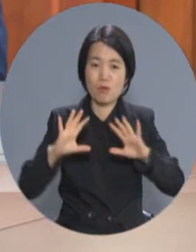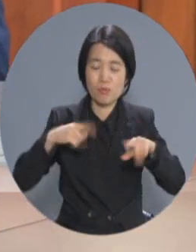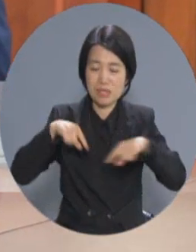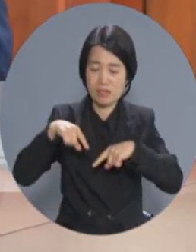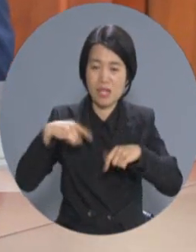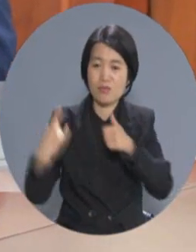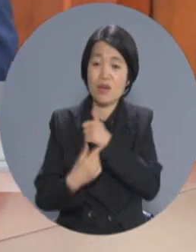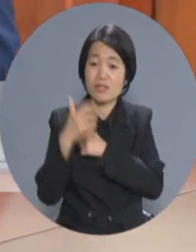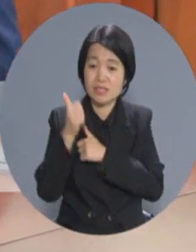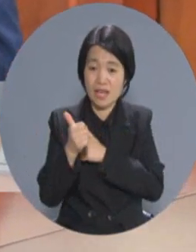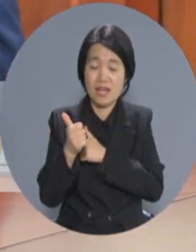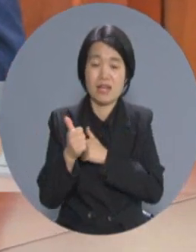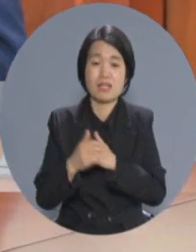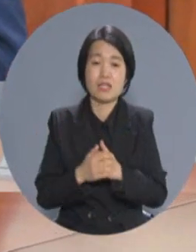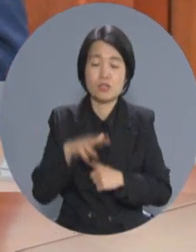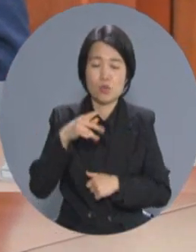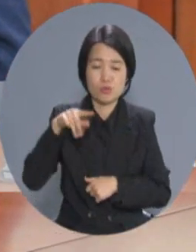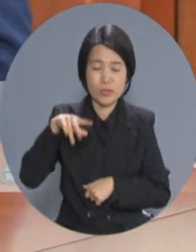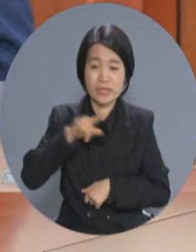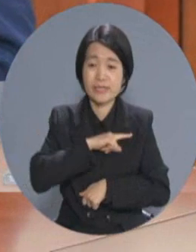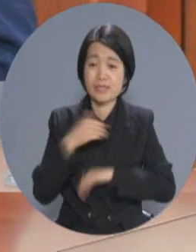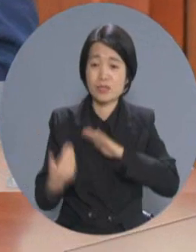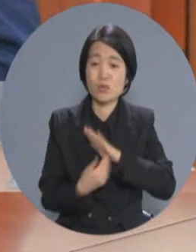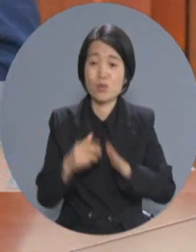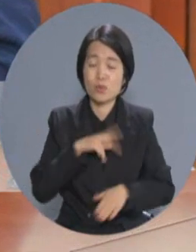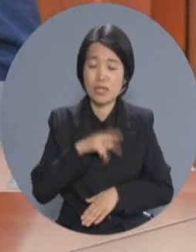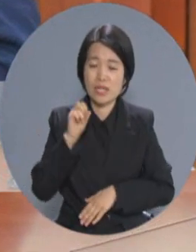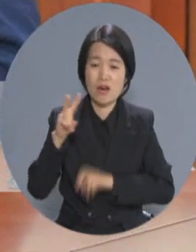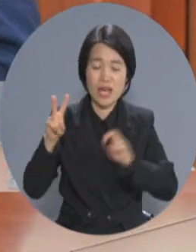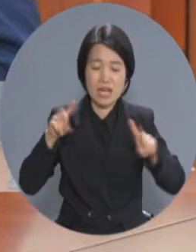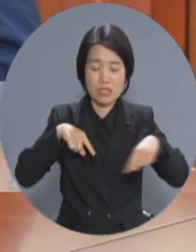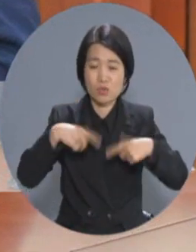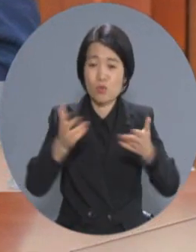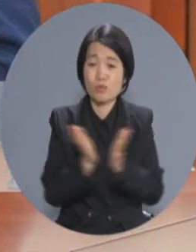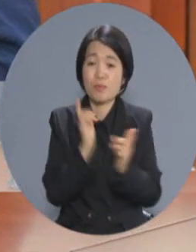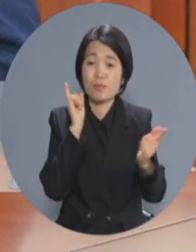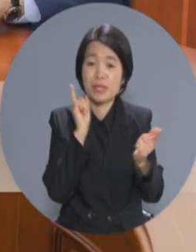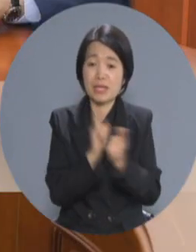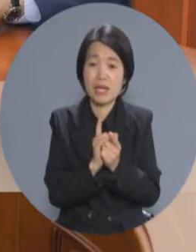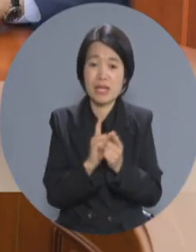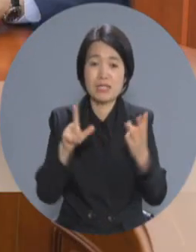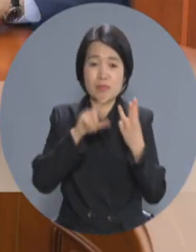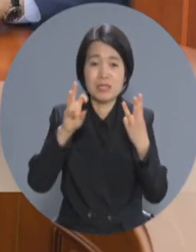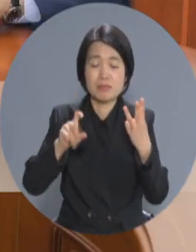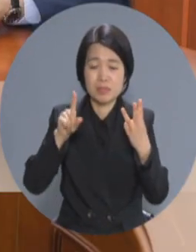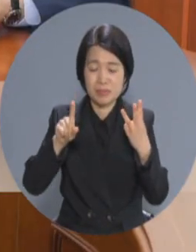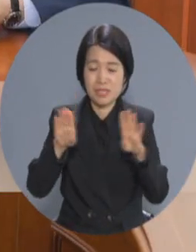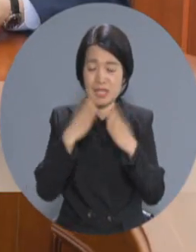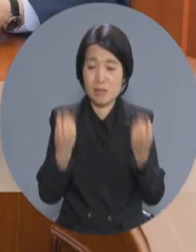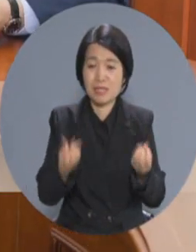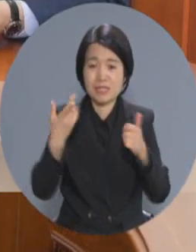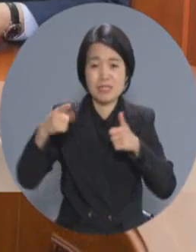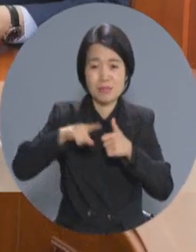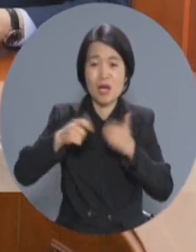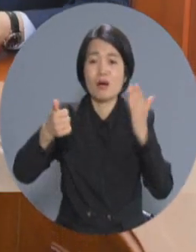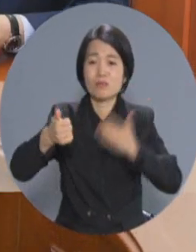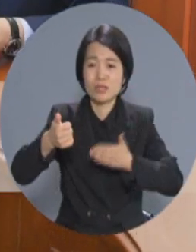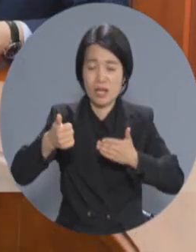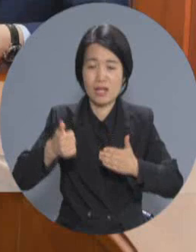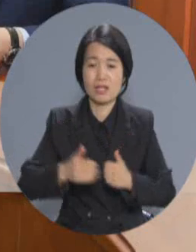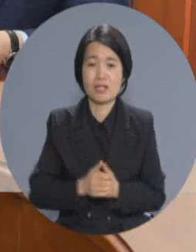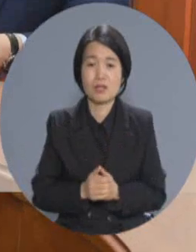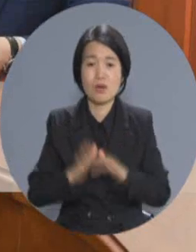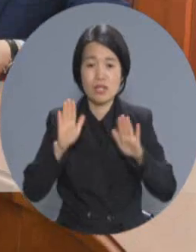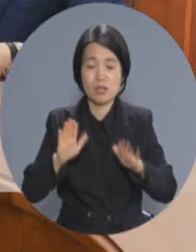국민정책위 의장 조수진 최고위원 등 여야지도부대를 만나 오는 31일 개막식에 참석해 줄 것을 요청하고